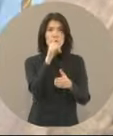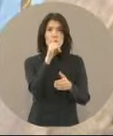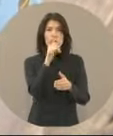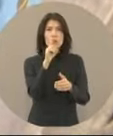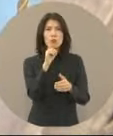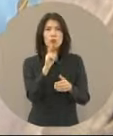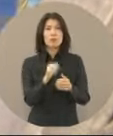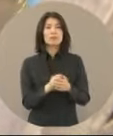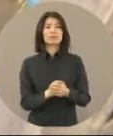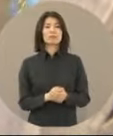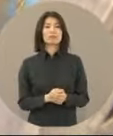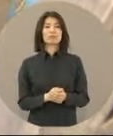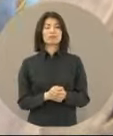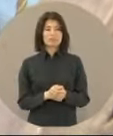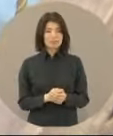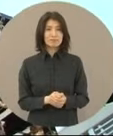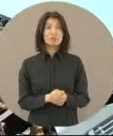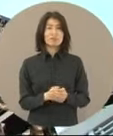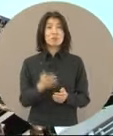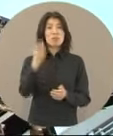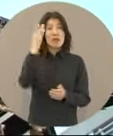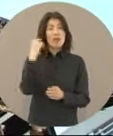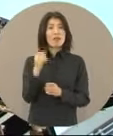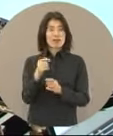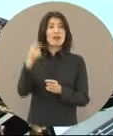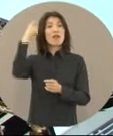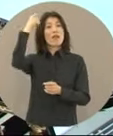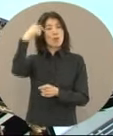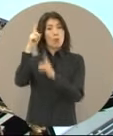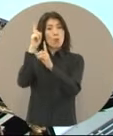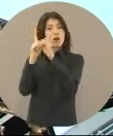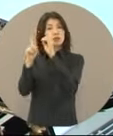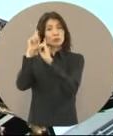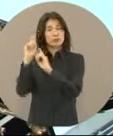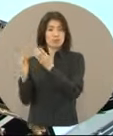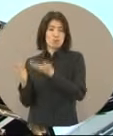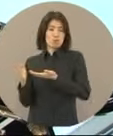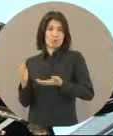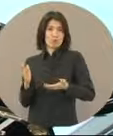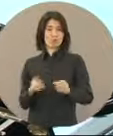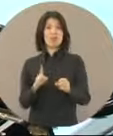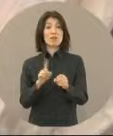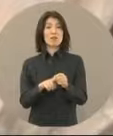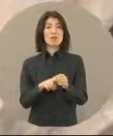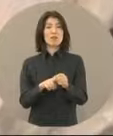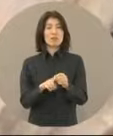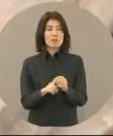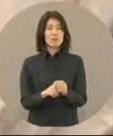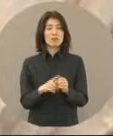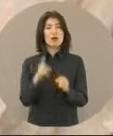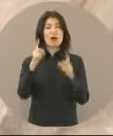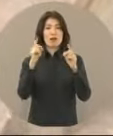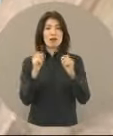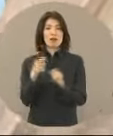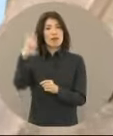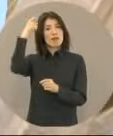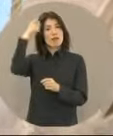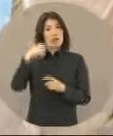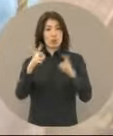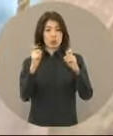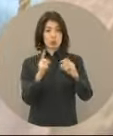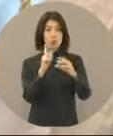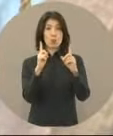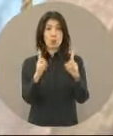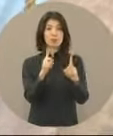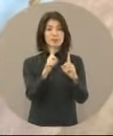がる仕組みになってるんですか？ はい、これは江戸の天下祭りの流れを組む山車の特徴で、江戸城の門をくぐるときに伸び縮み